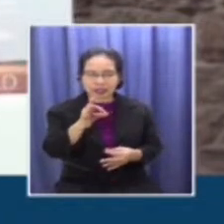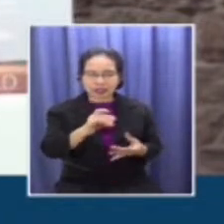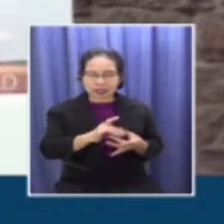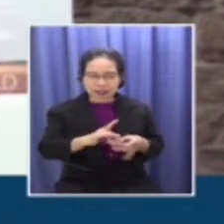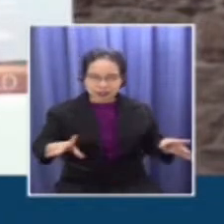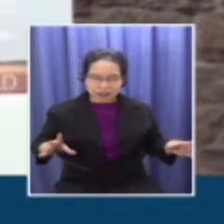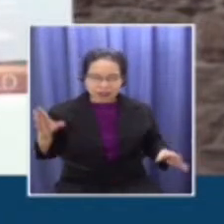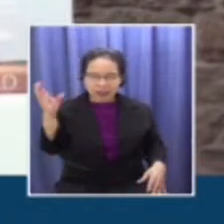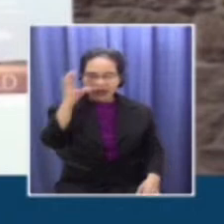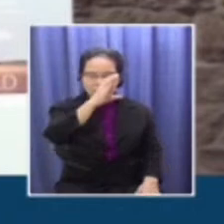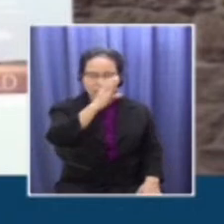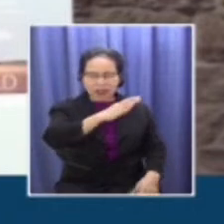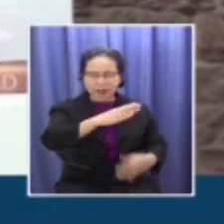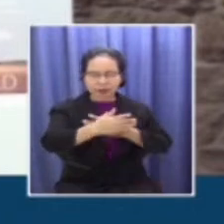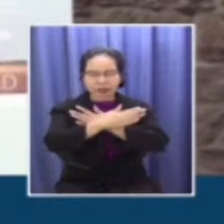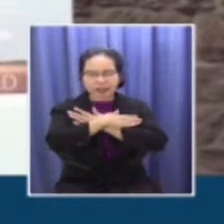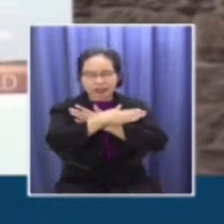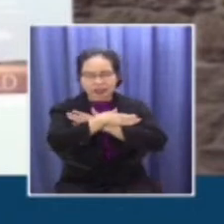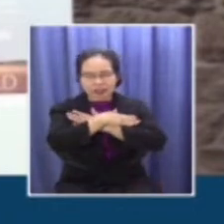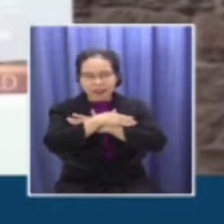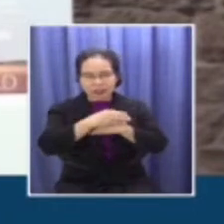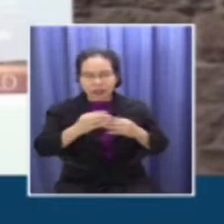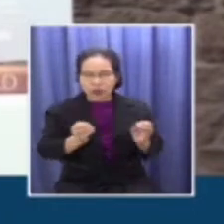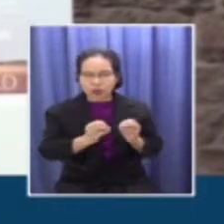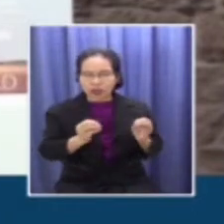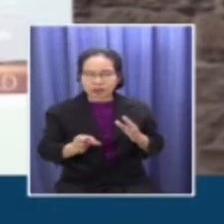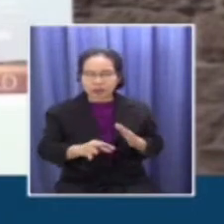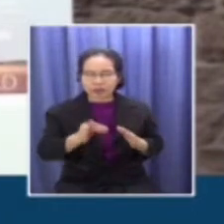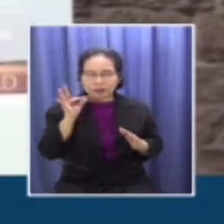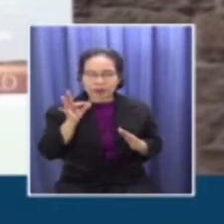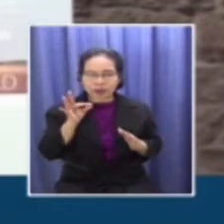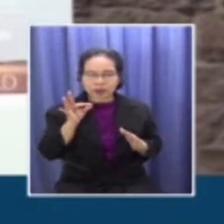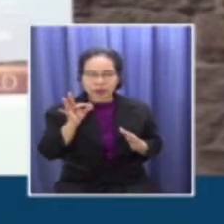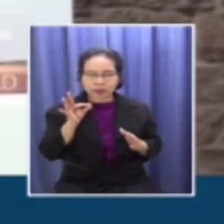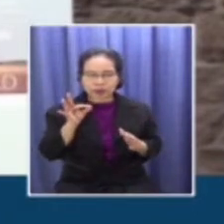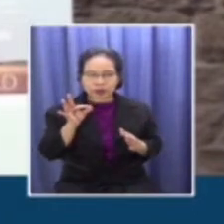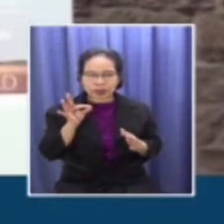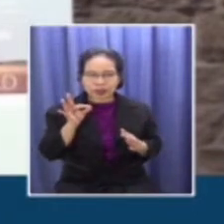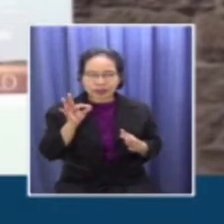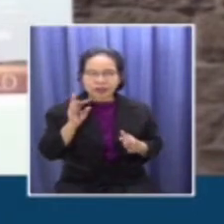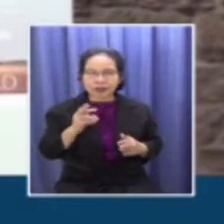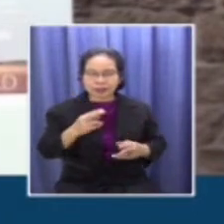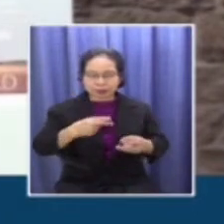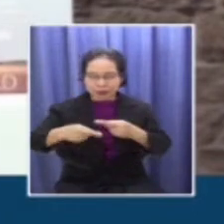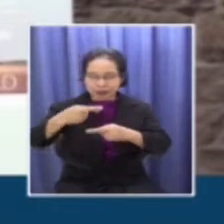mu na mo se Nyankopɔn tumi betumi yanam